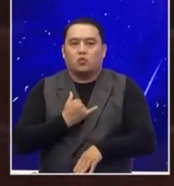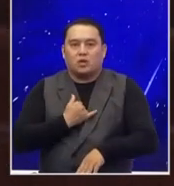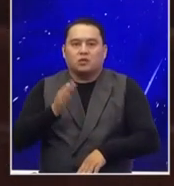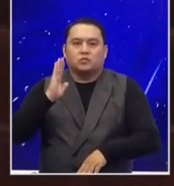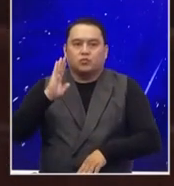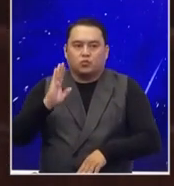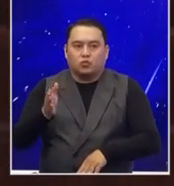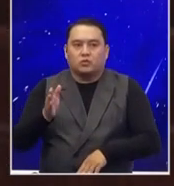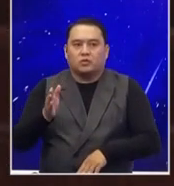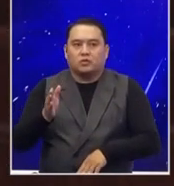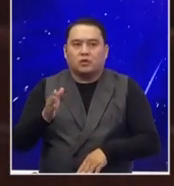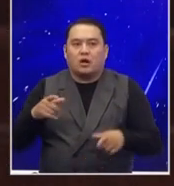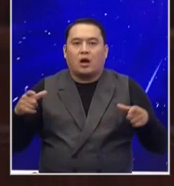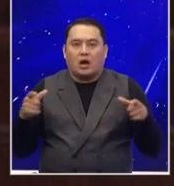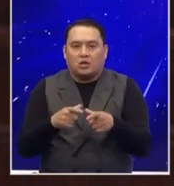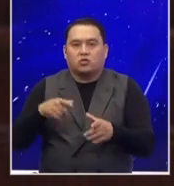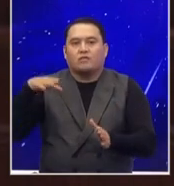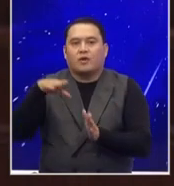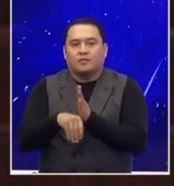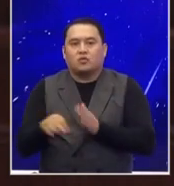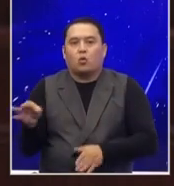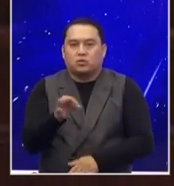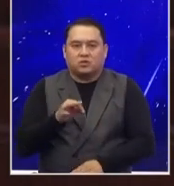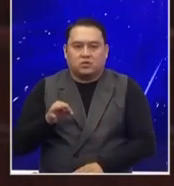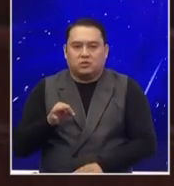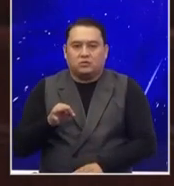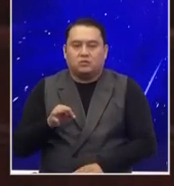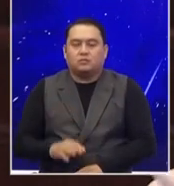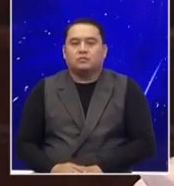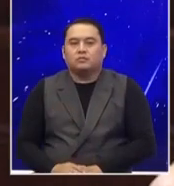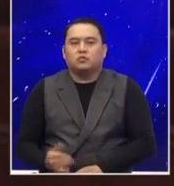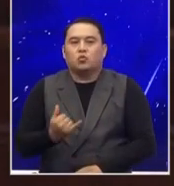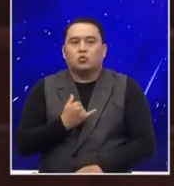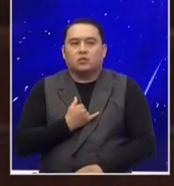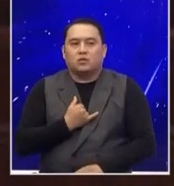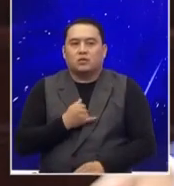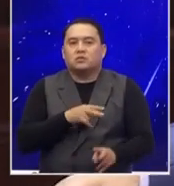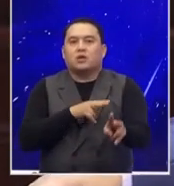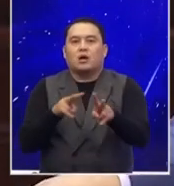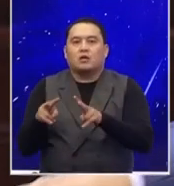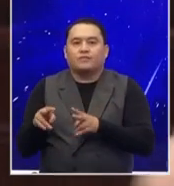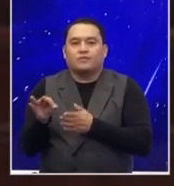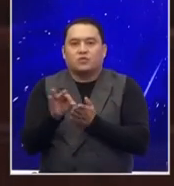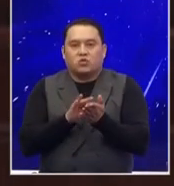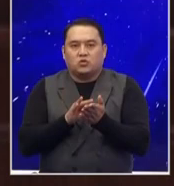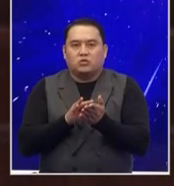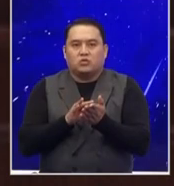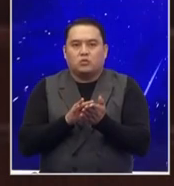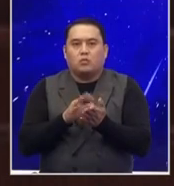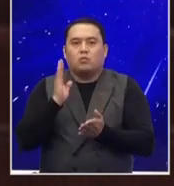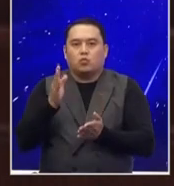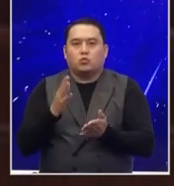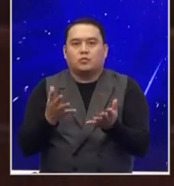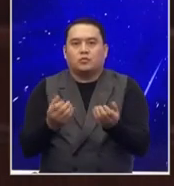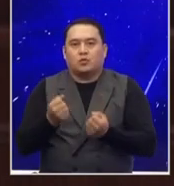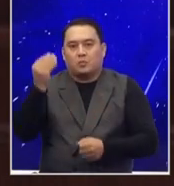придется ограничения вводить по всей области. Но за этим мы будем следить, своевременно будем